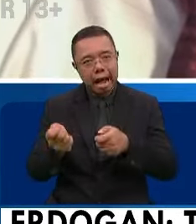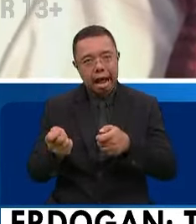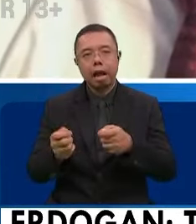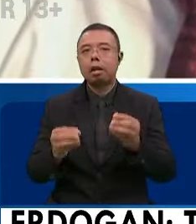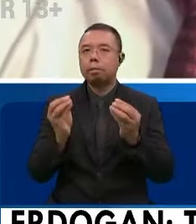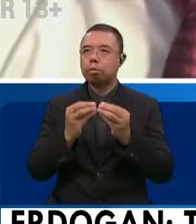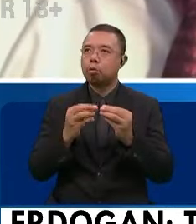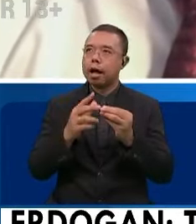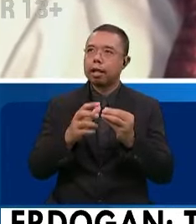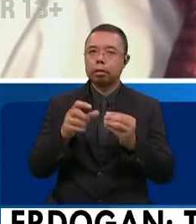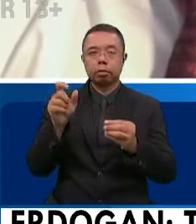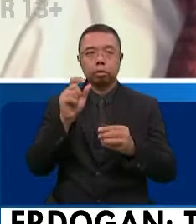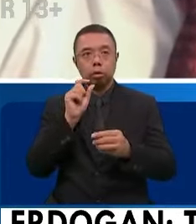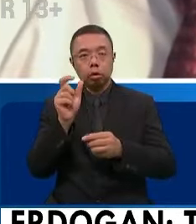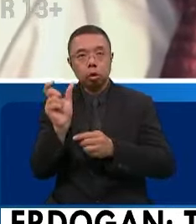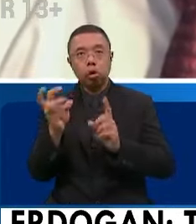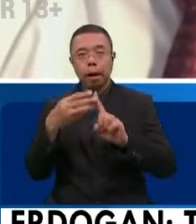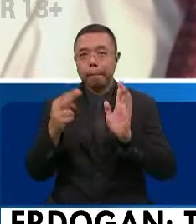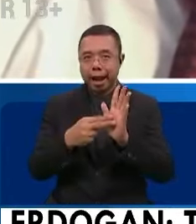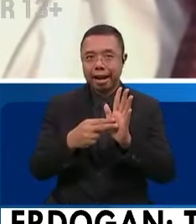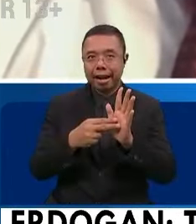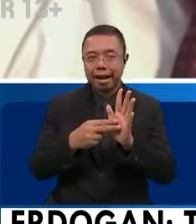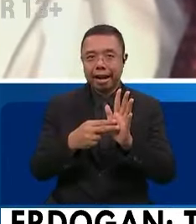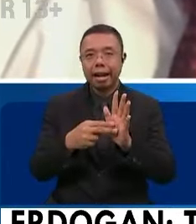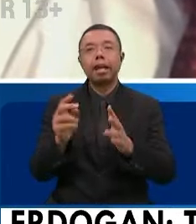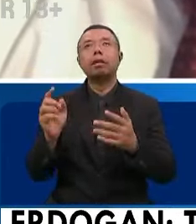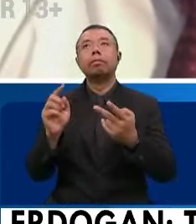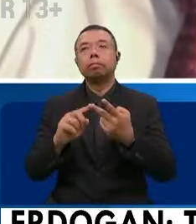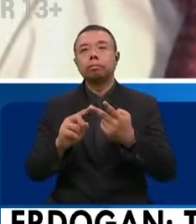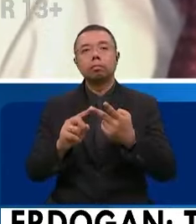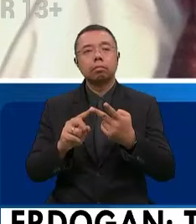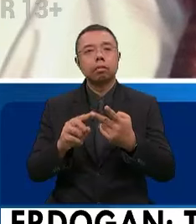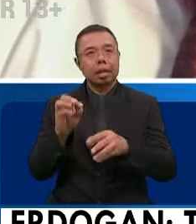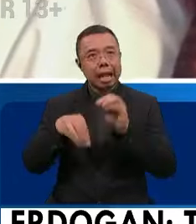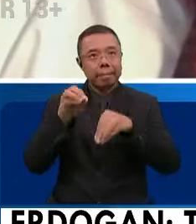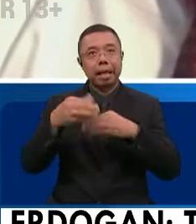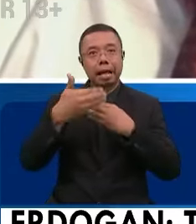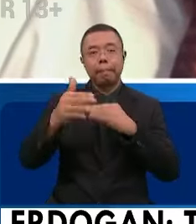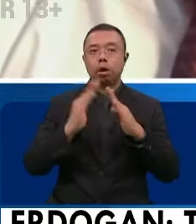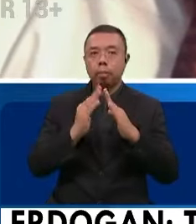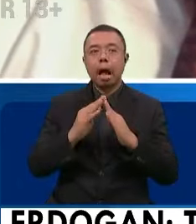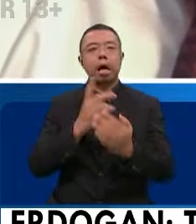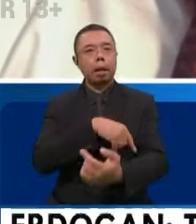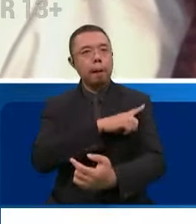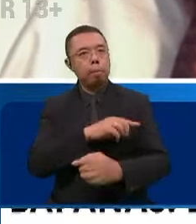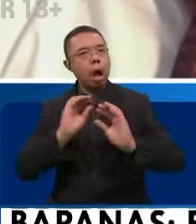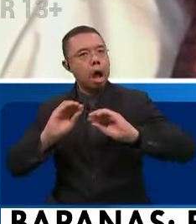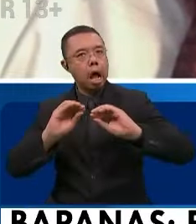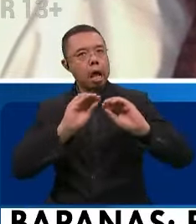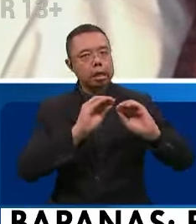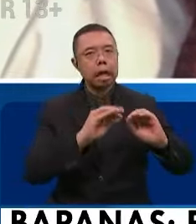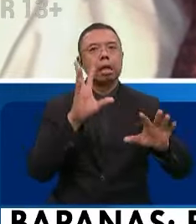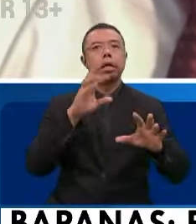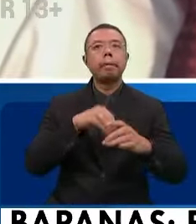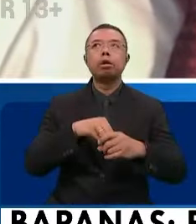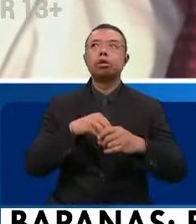hilirisasi pertanian, urban farming, optimalisasi operasi pasar, capacity building, terus kemudian ada juga